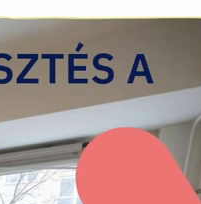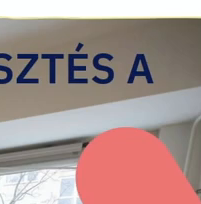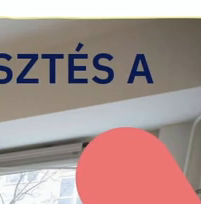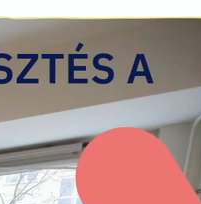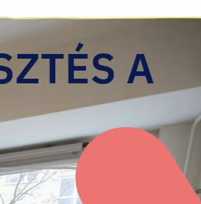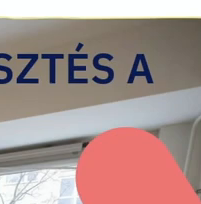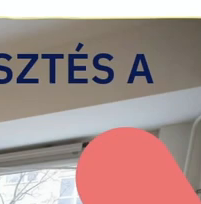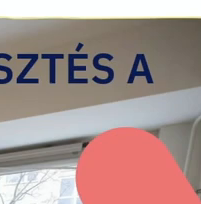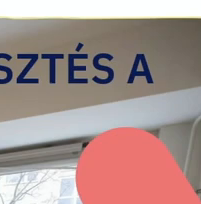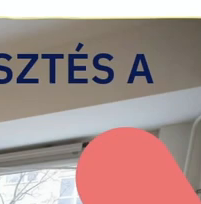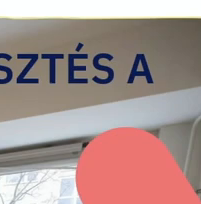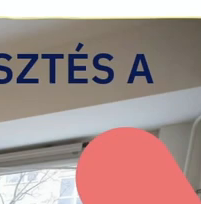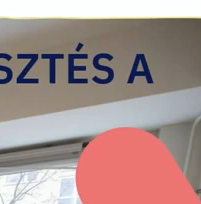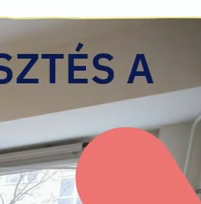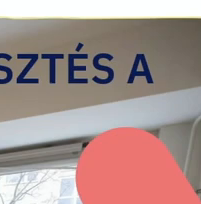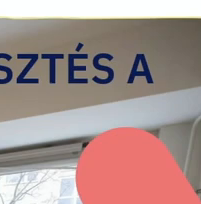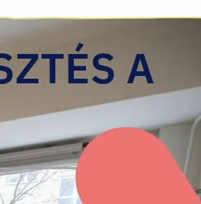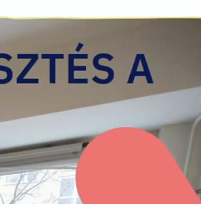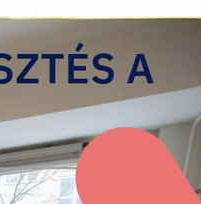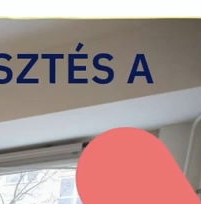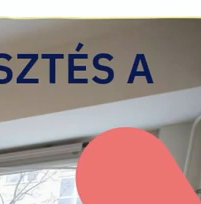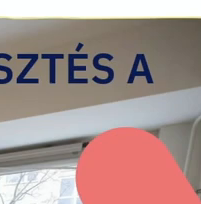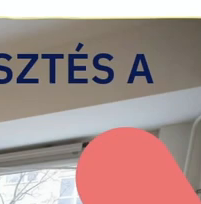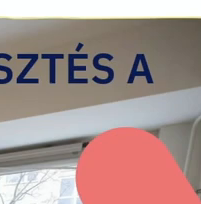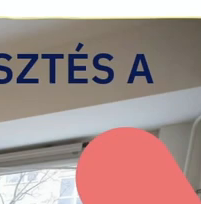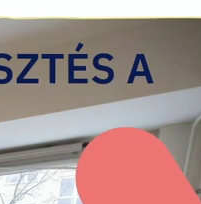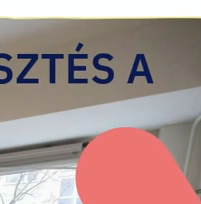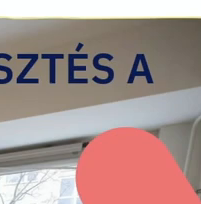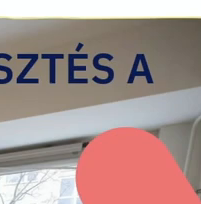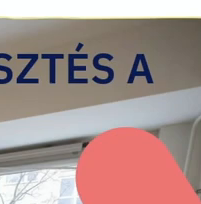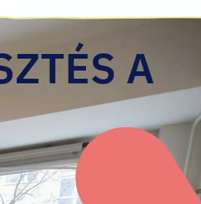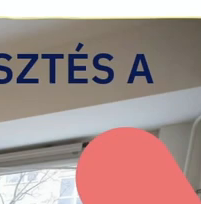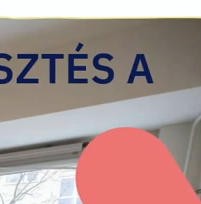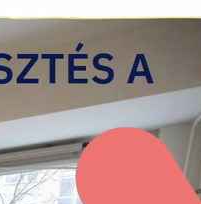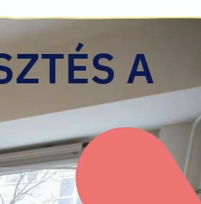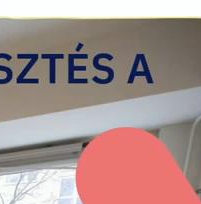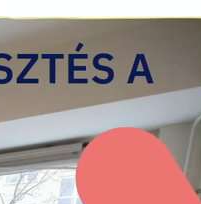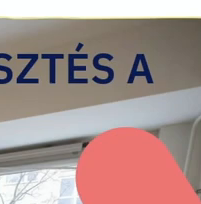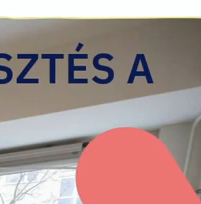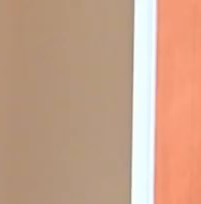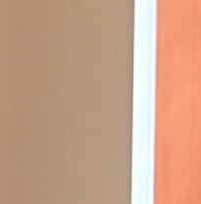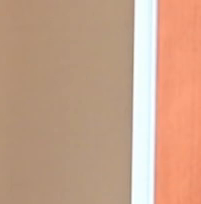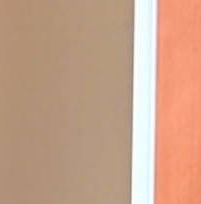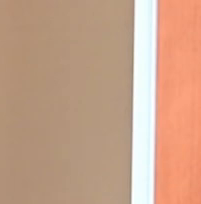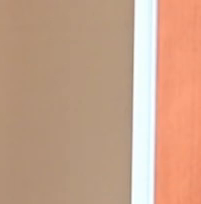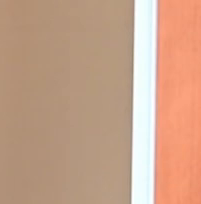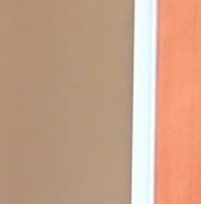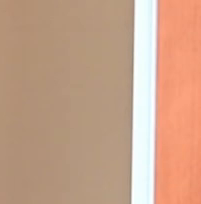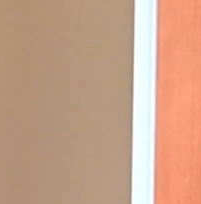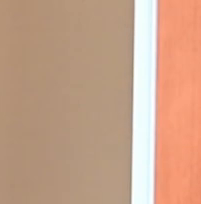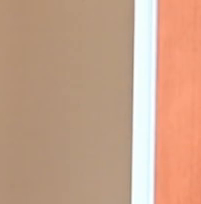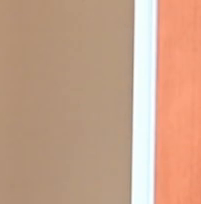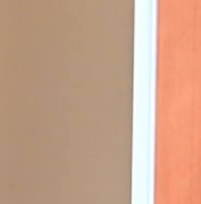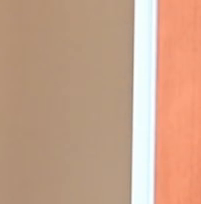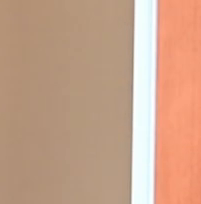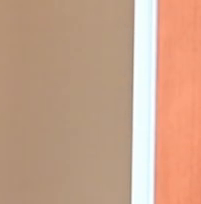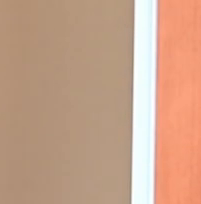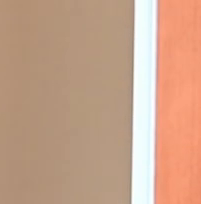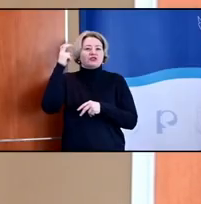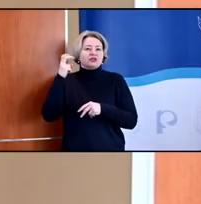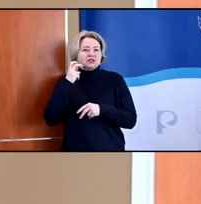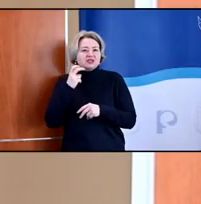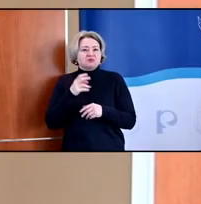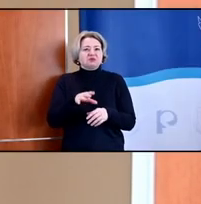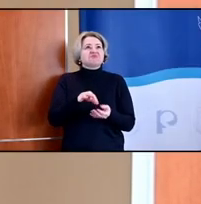tanácsadószervezet akik végigmentek minden kulturális intézményen és megnézték felmérték azokat a